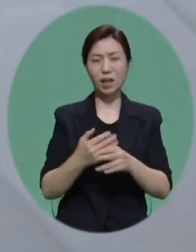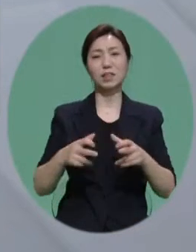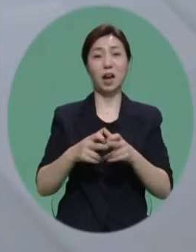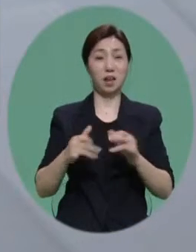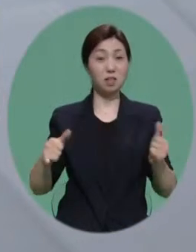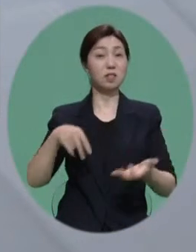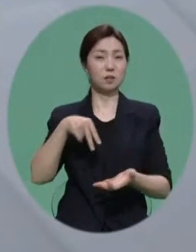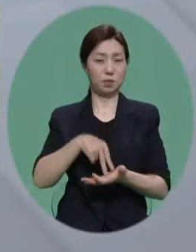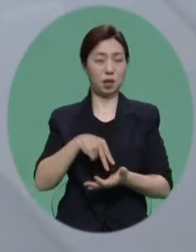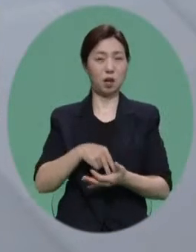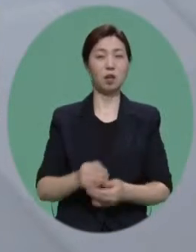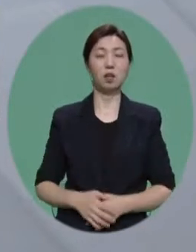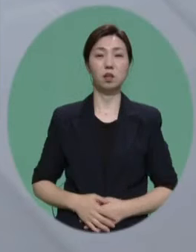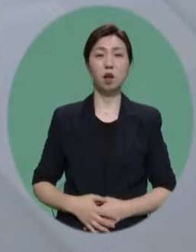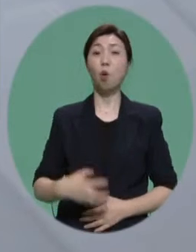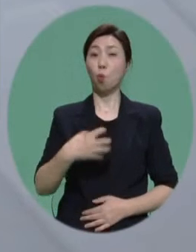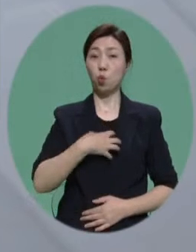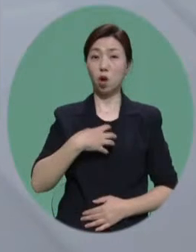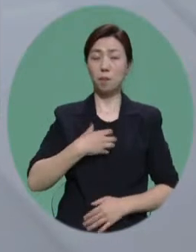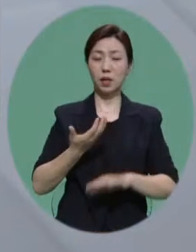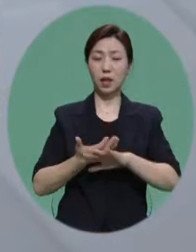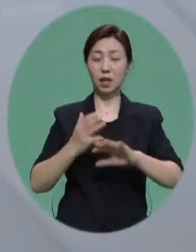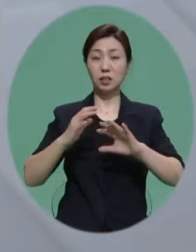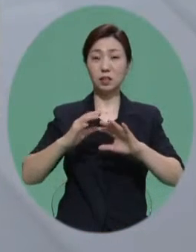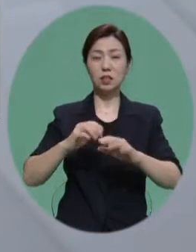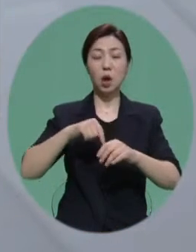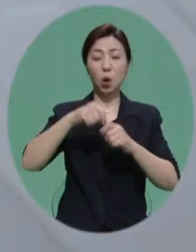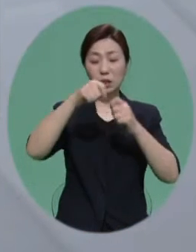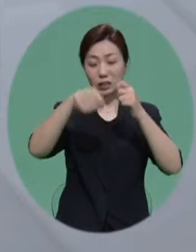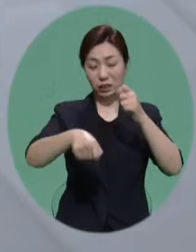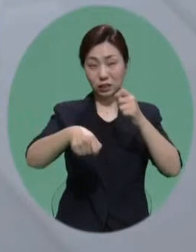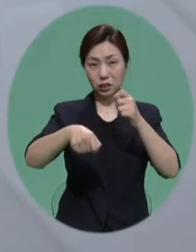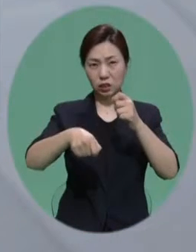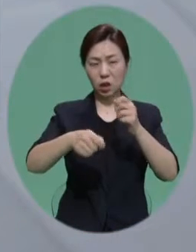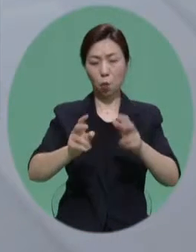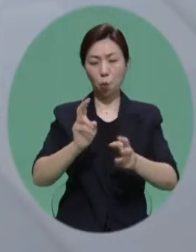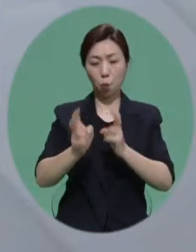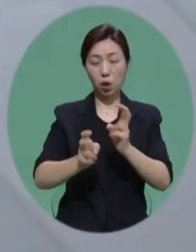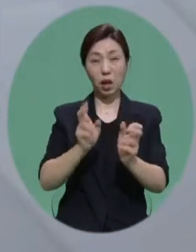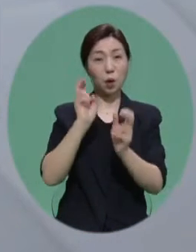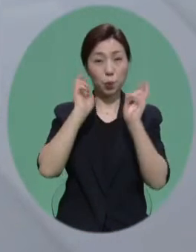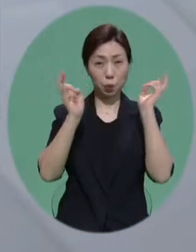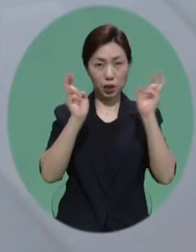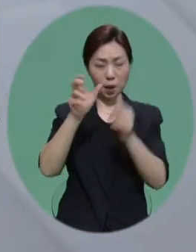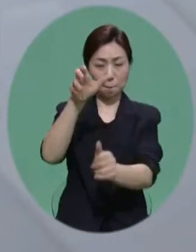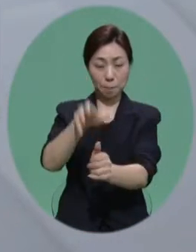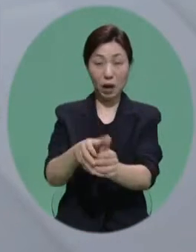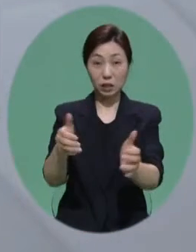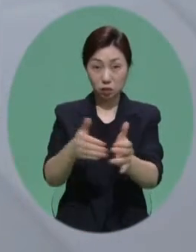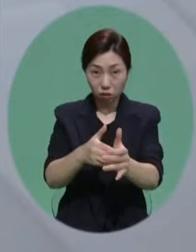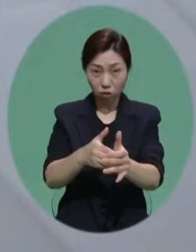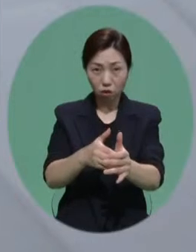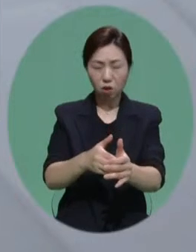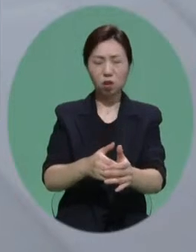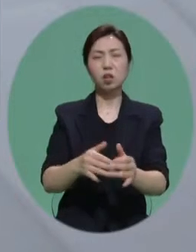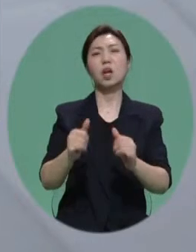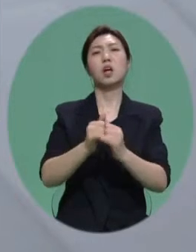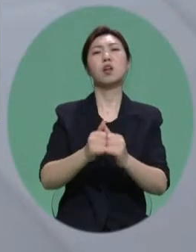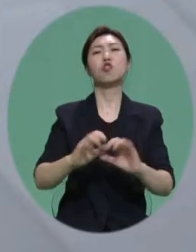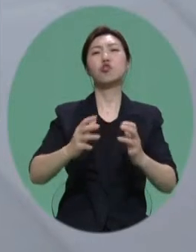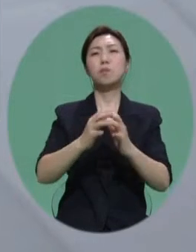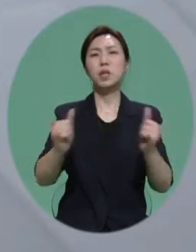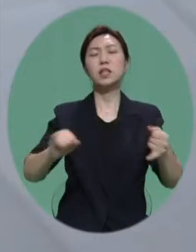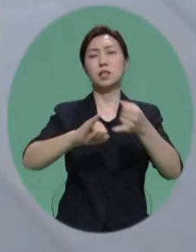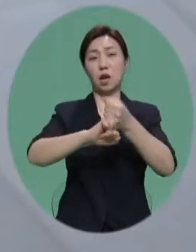그런데 위험의 외주화 이제 생명 아 자네가 라는 분은 짓고 용 해야 된다라고 하는 건 우리 국민들의 사회적 합의 인데 아직까지 못